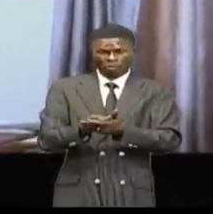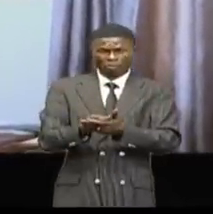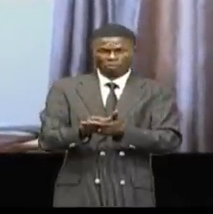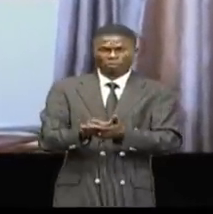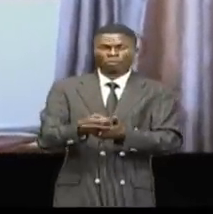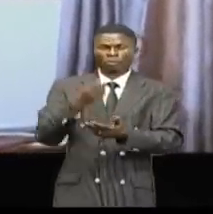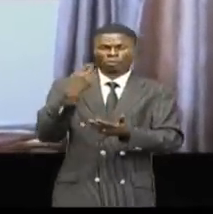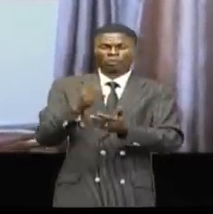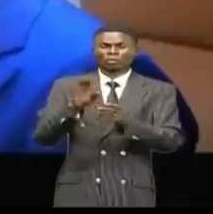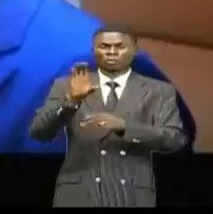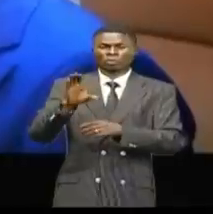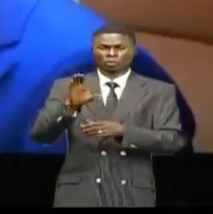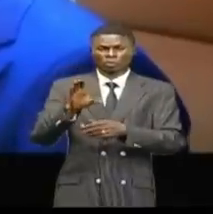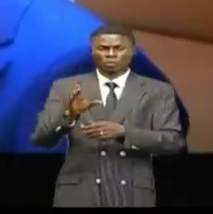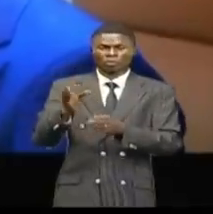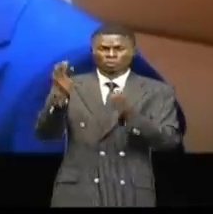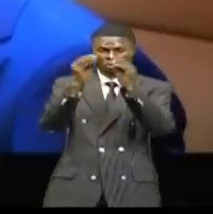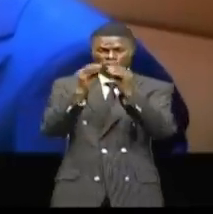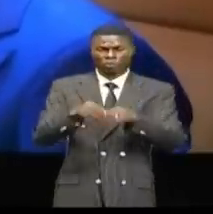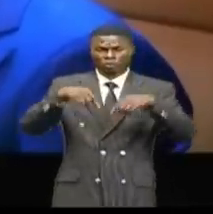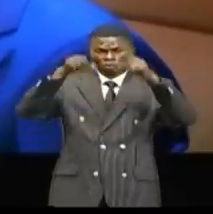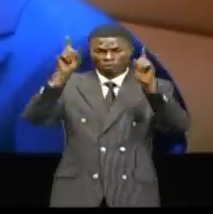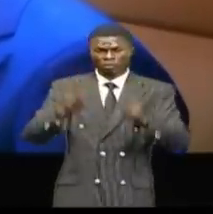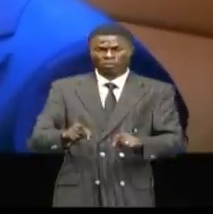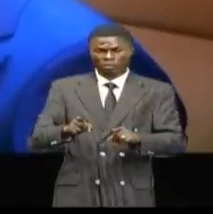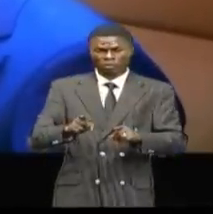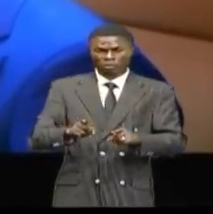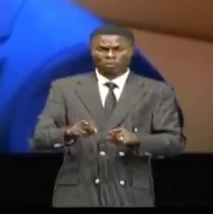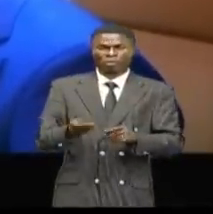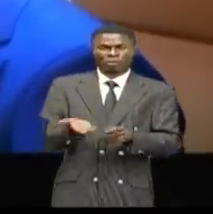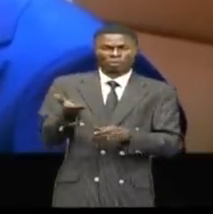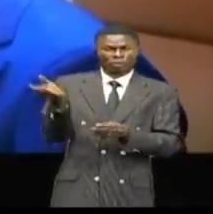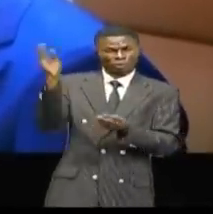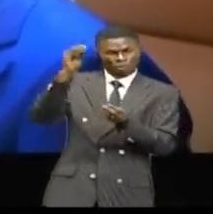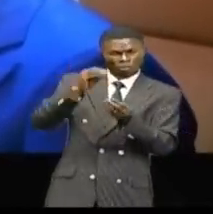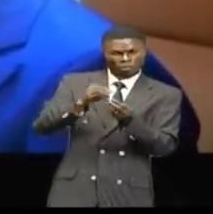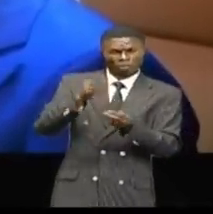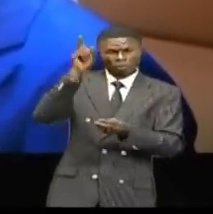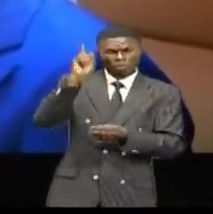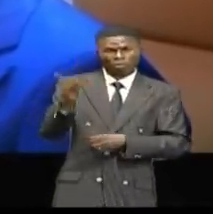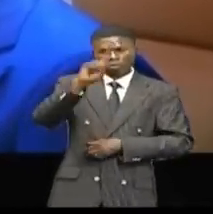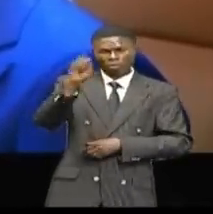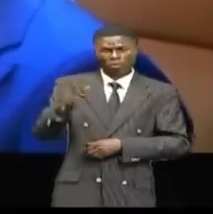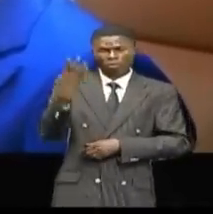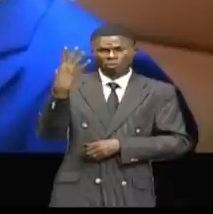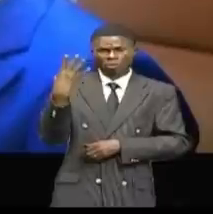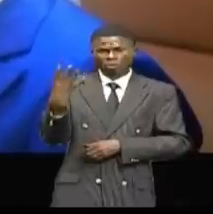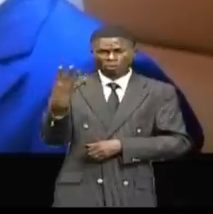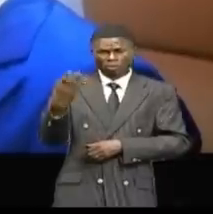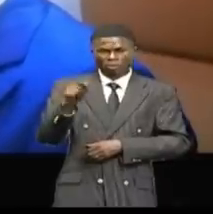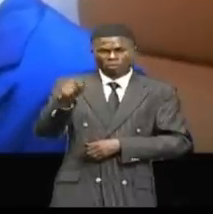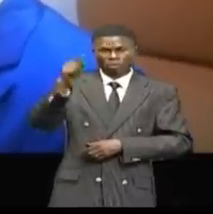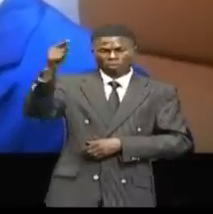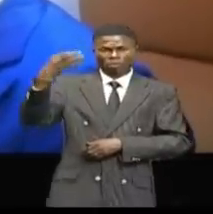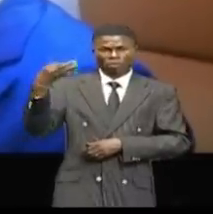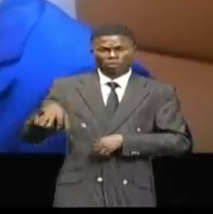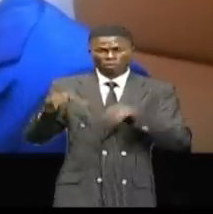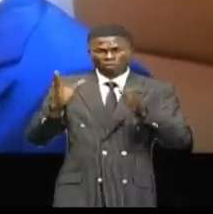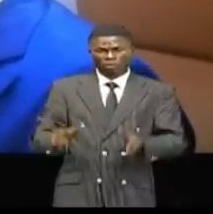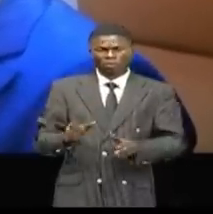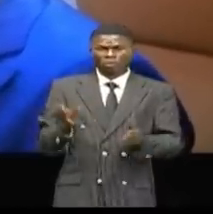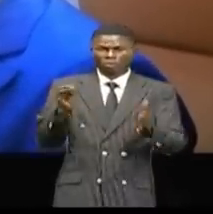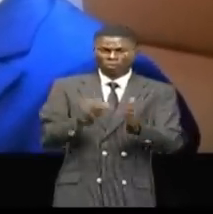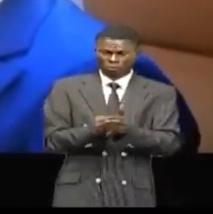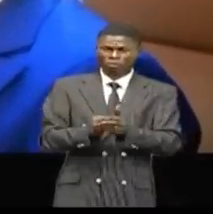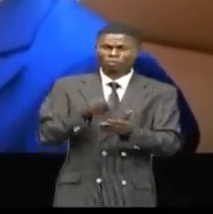du trésor. En cumul annuel, il se dégage donc un excédent des 134 milliards de francs congolais. Abordant un